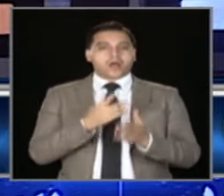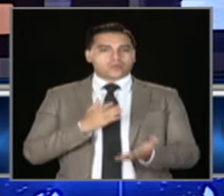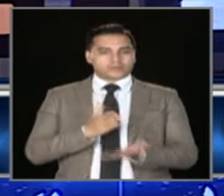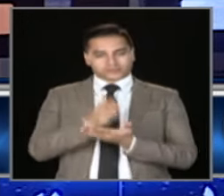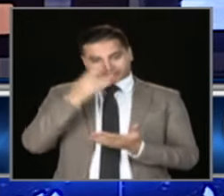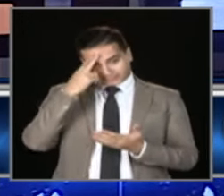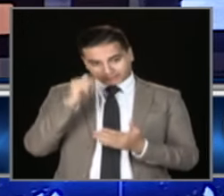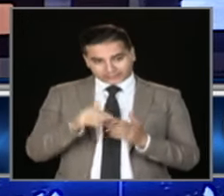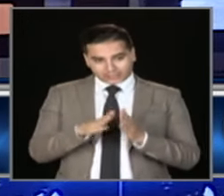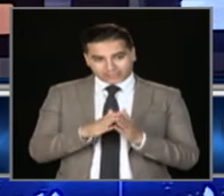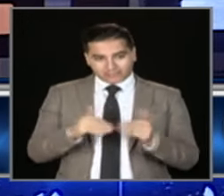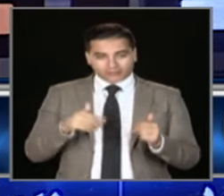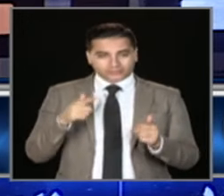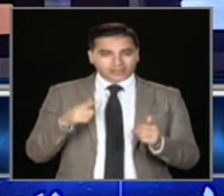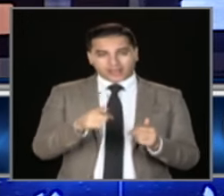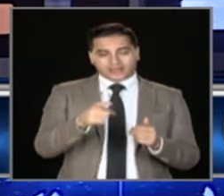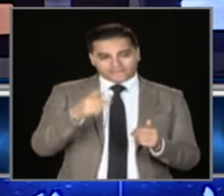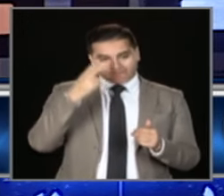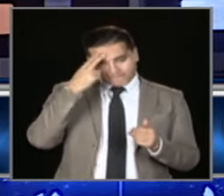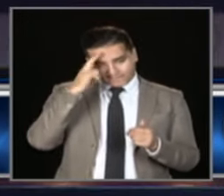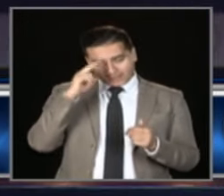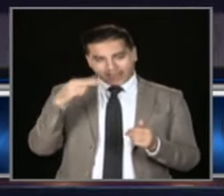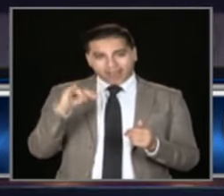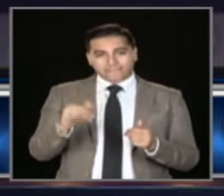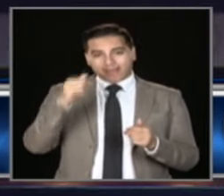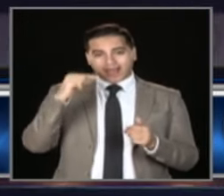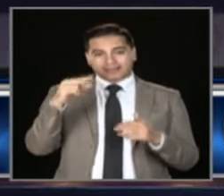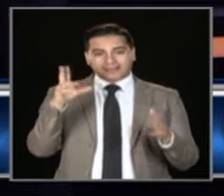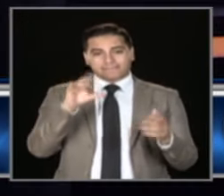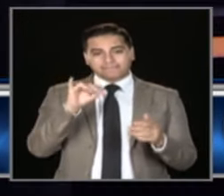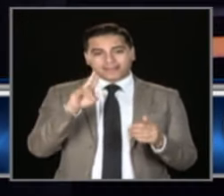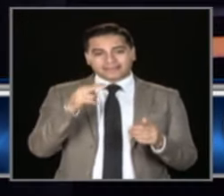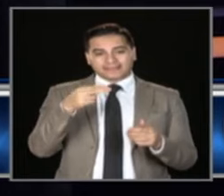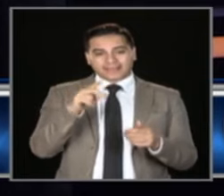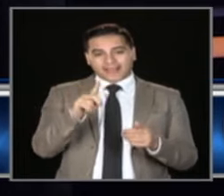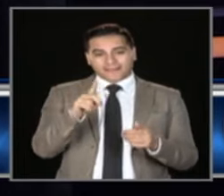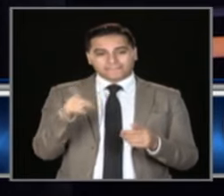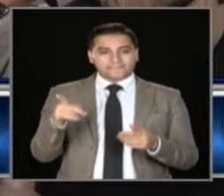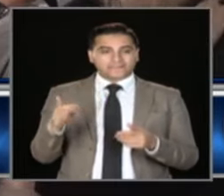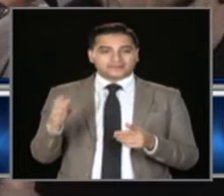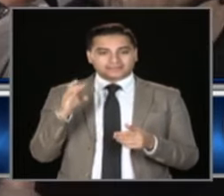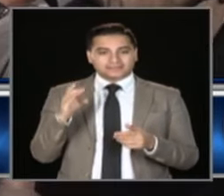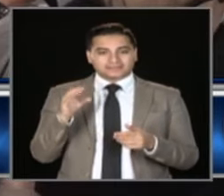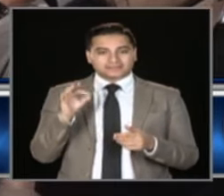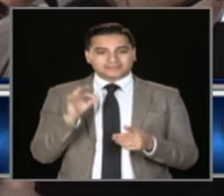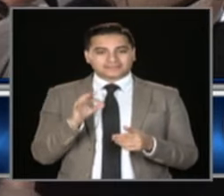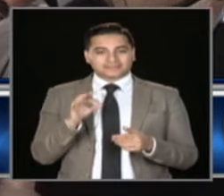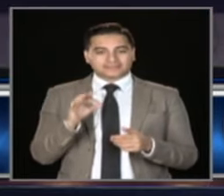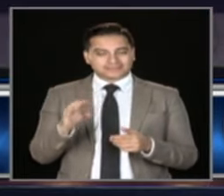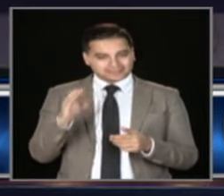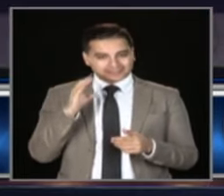لاعب مصري اه عماد متعب في النهائي ما بين الاهلي وسيو سبورت القاهره عماد